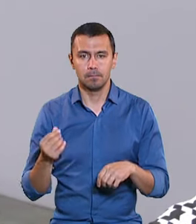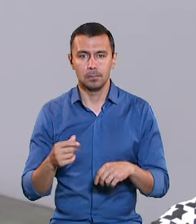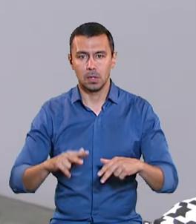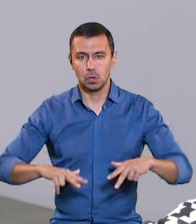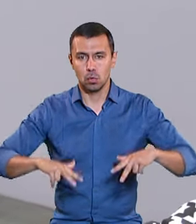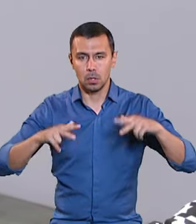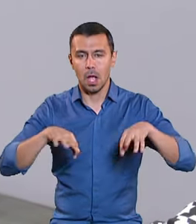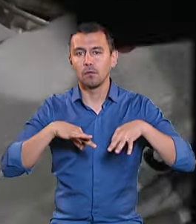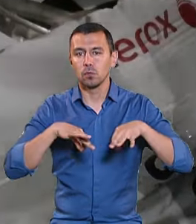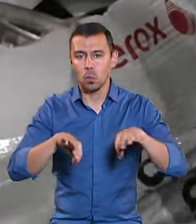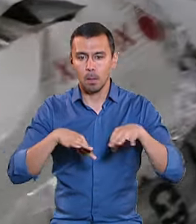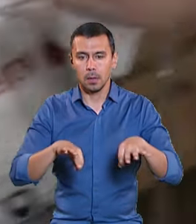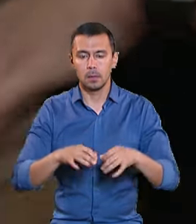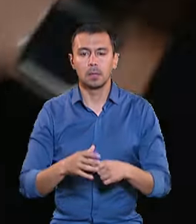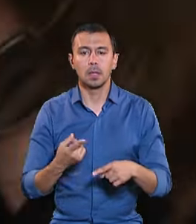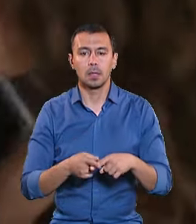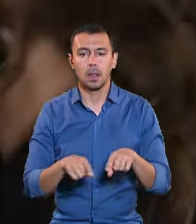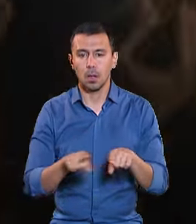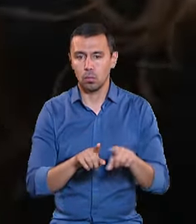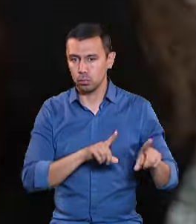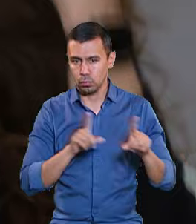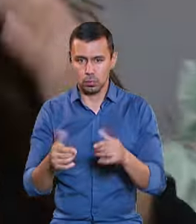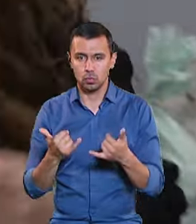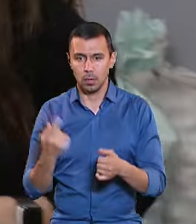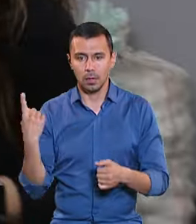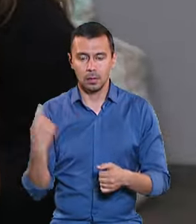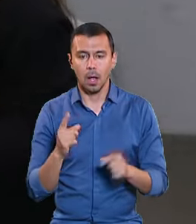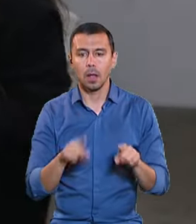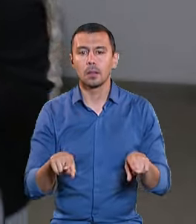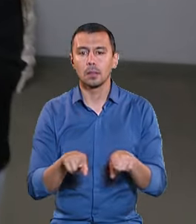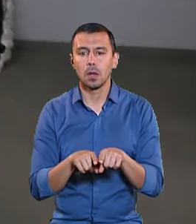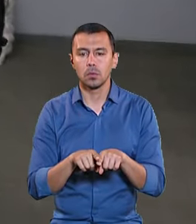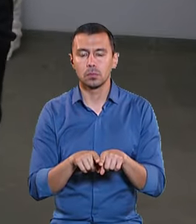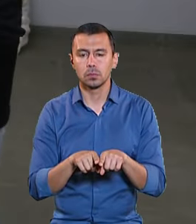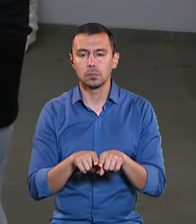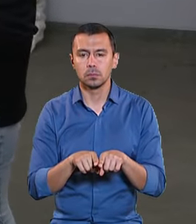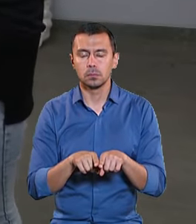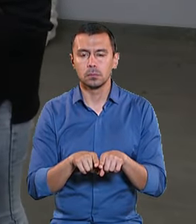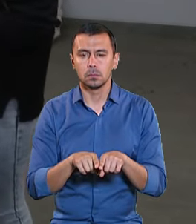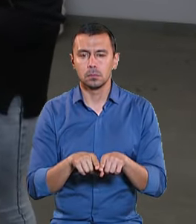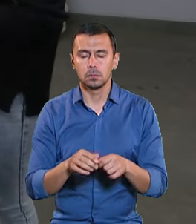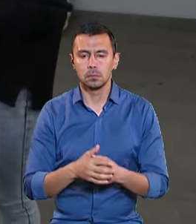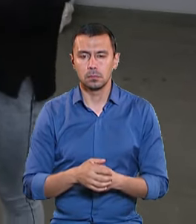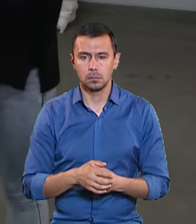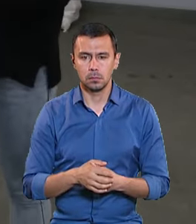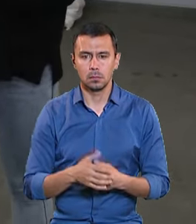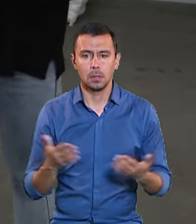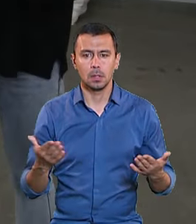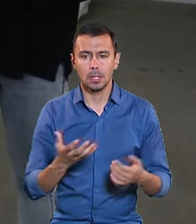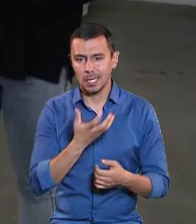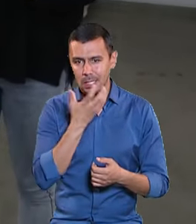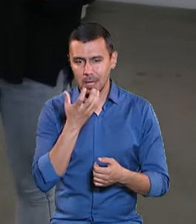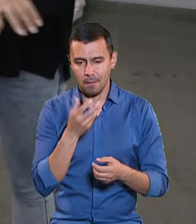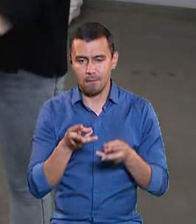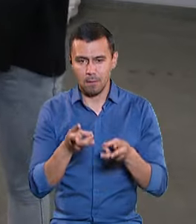дрони, автомобілі. Це також поїдеться цього тижня, також грілки. Які